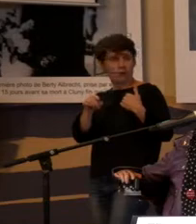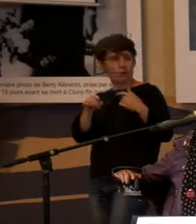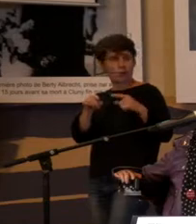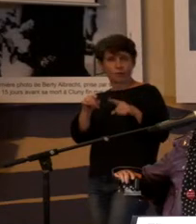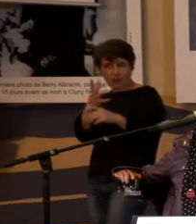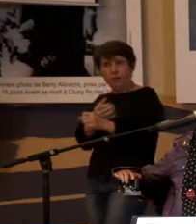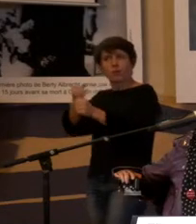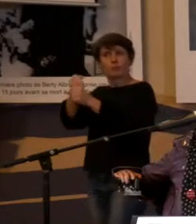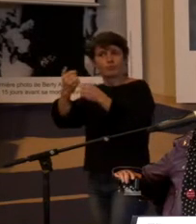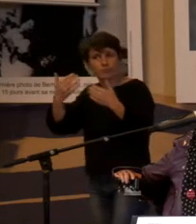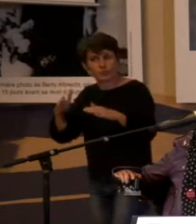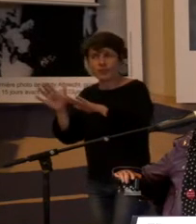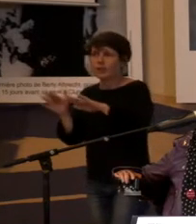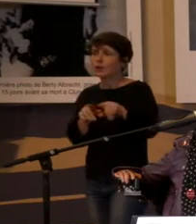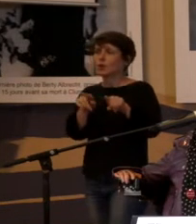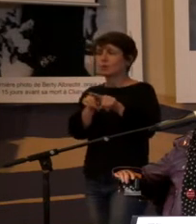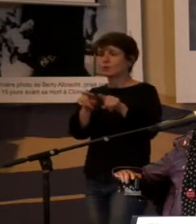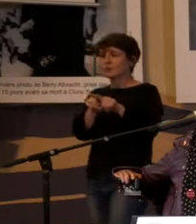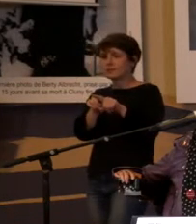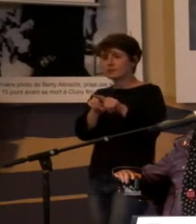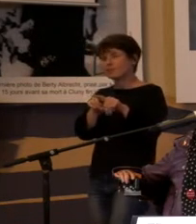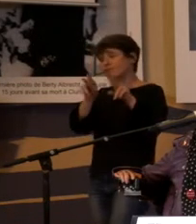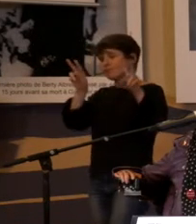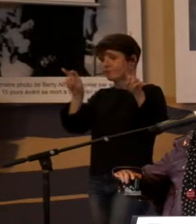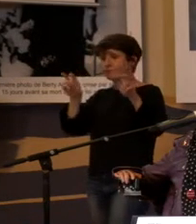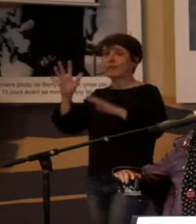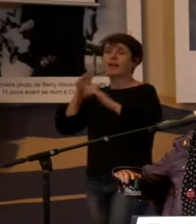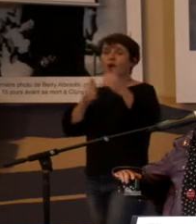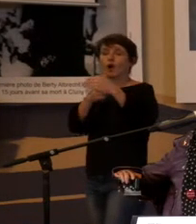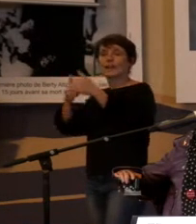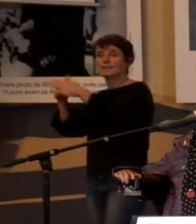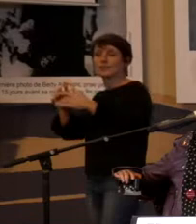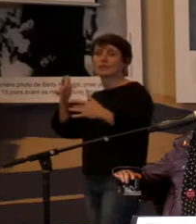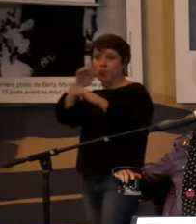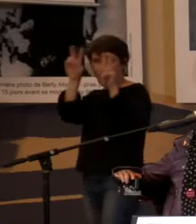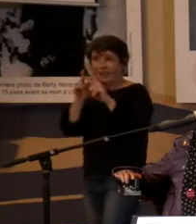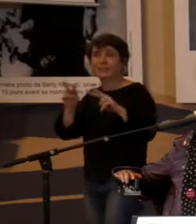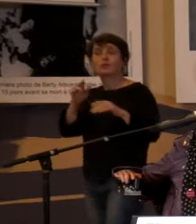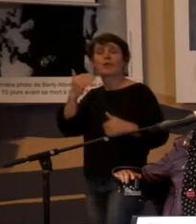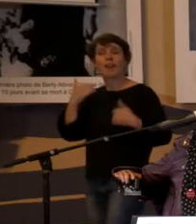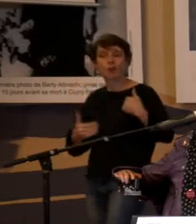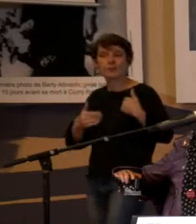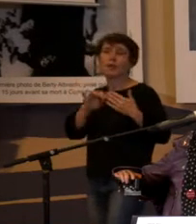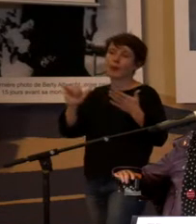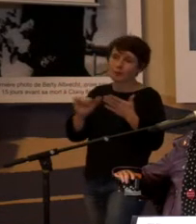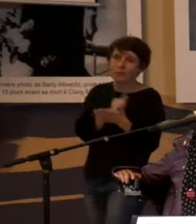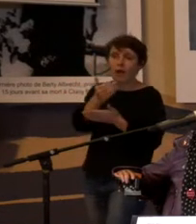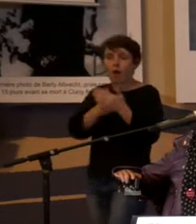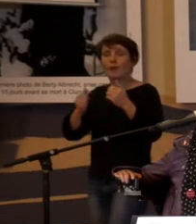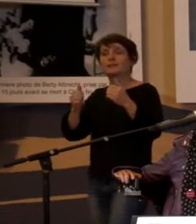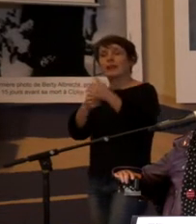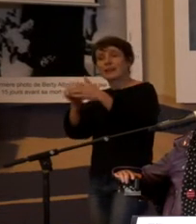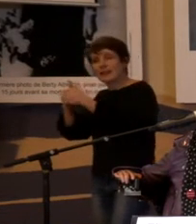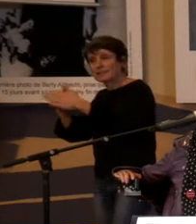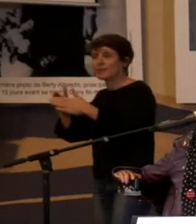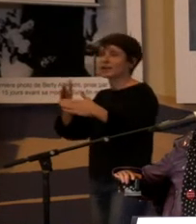mis ça en place. Il y a eu la révision aussi de ce qu'on appelait la classification internationale du handicap, qui est devenue la classification internationale